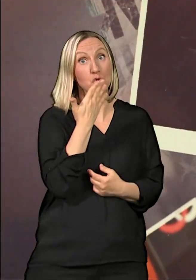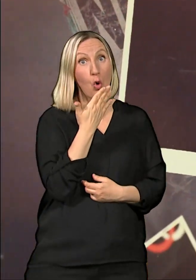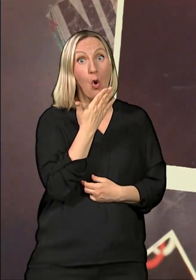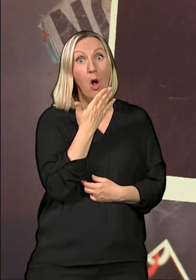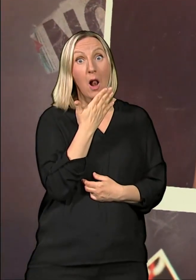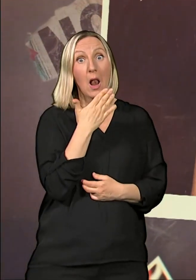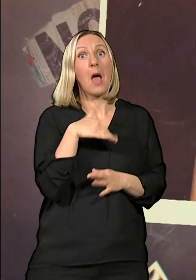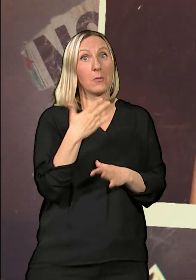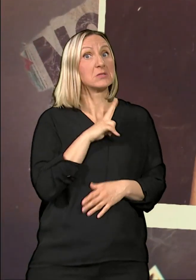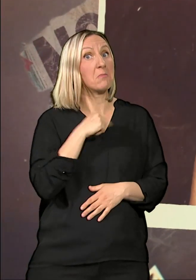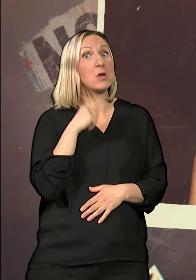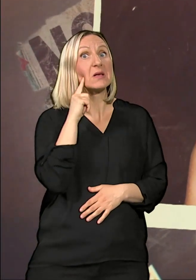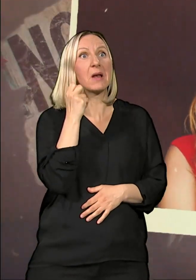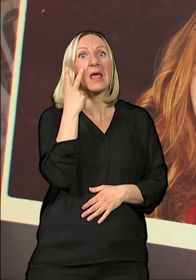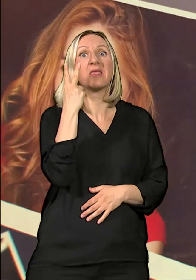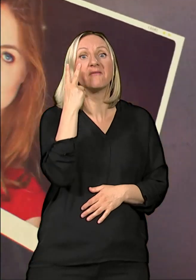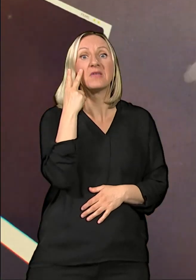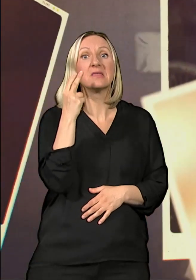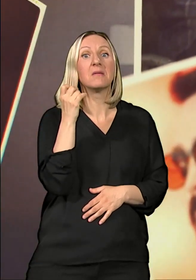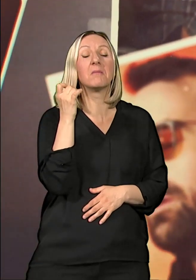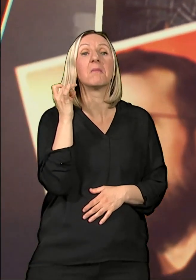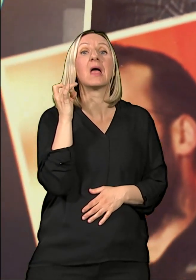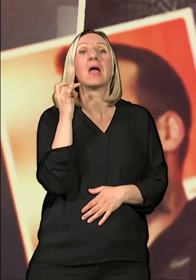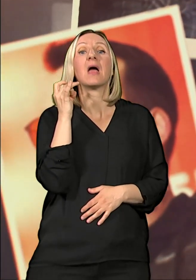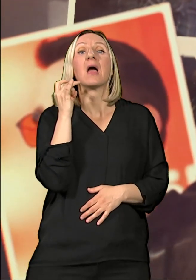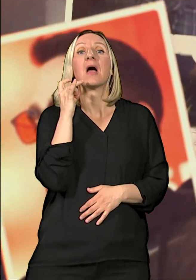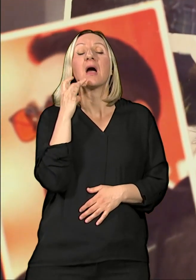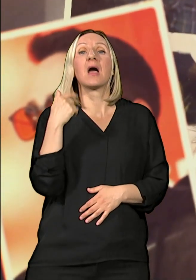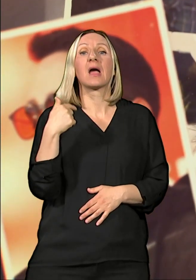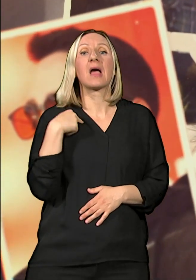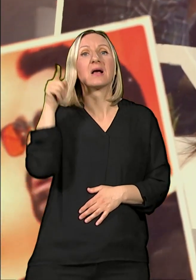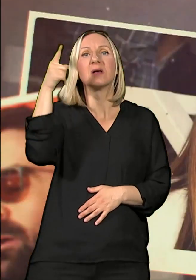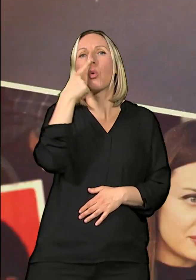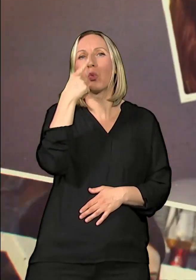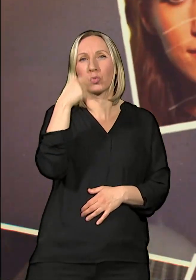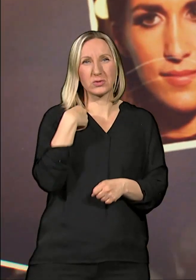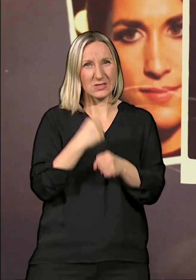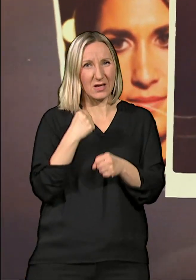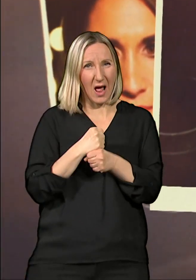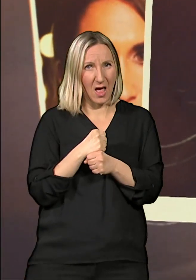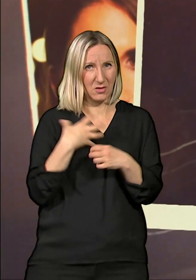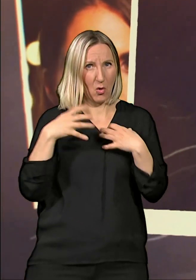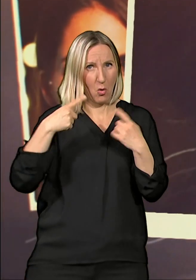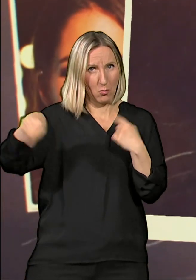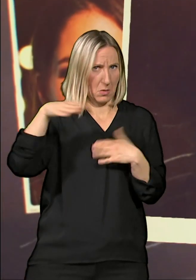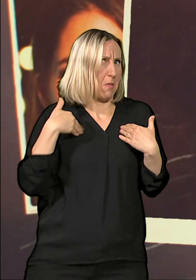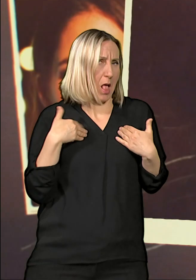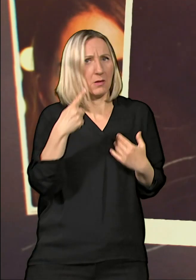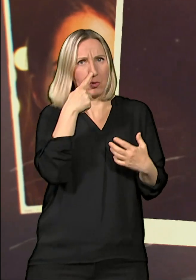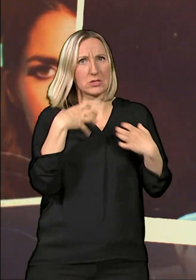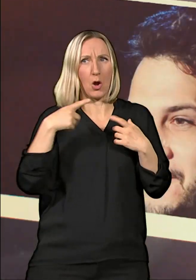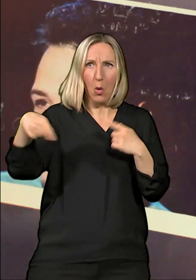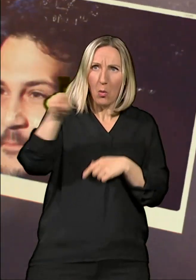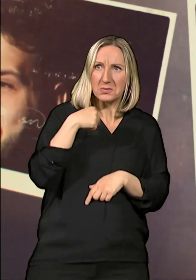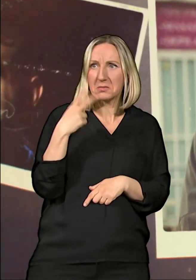da vidim kada sam se obreo već u ruskoj kinematografiji, okružen najboljim ruskim glumcima, pa sam